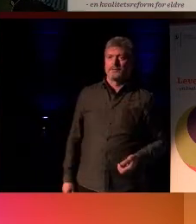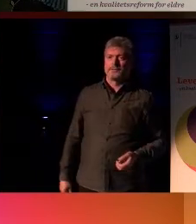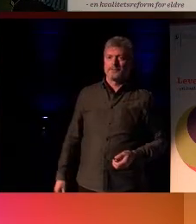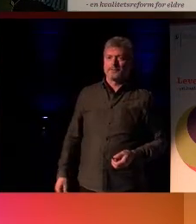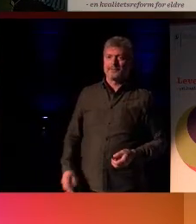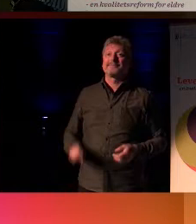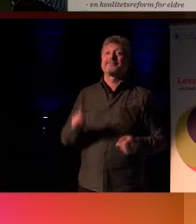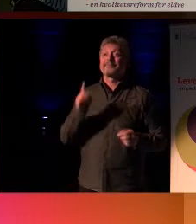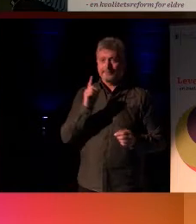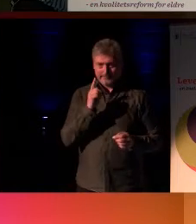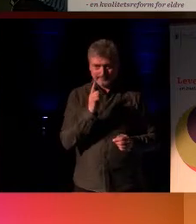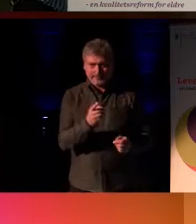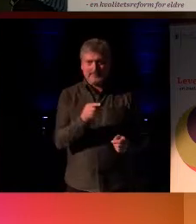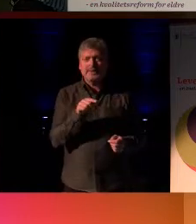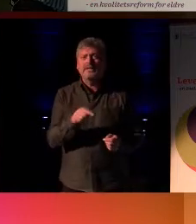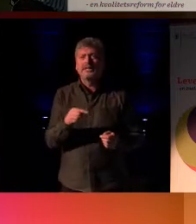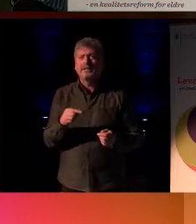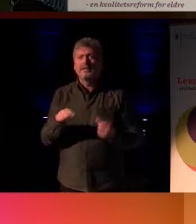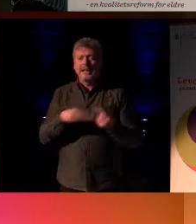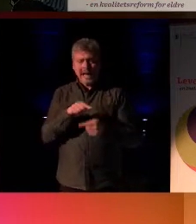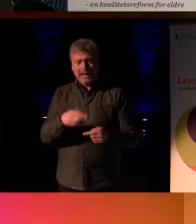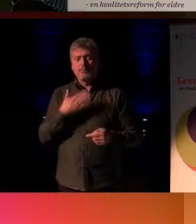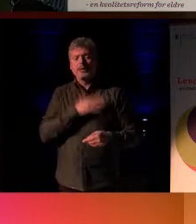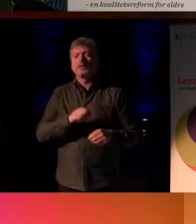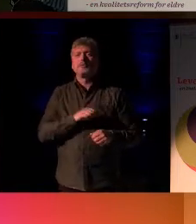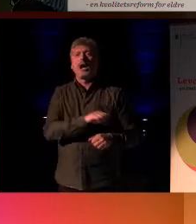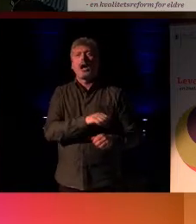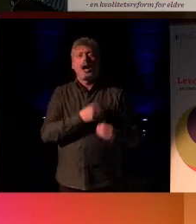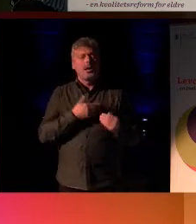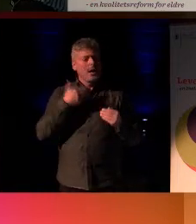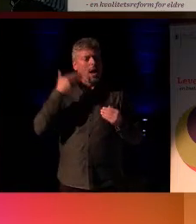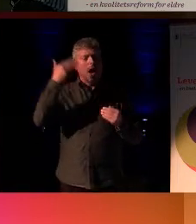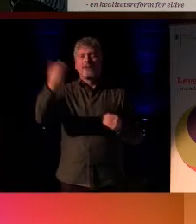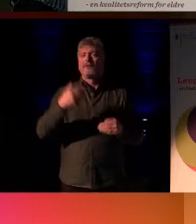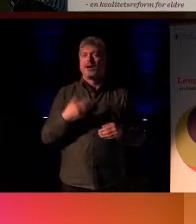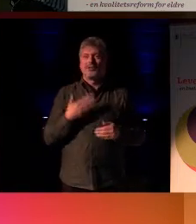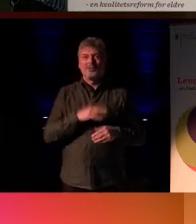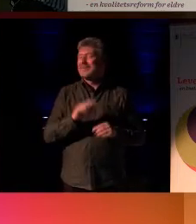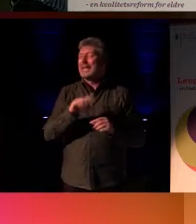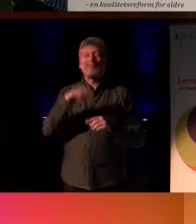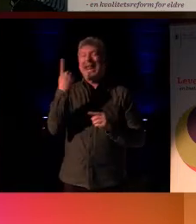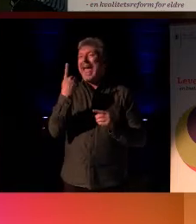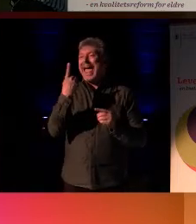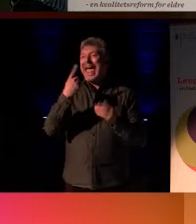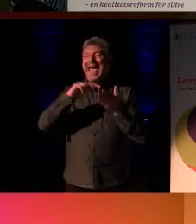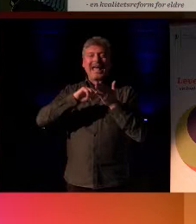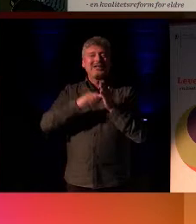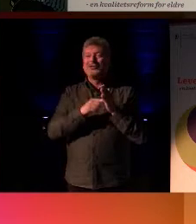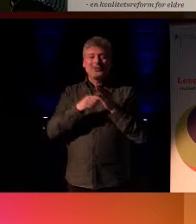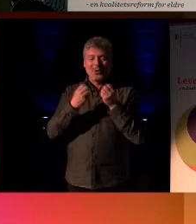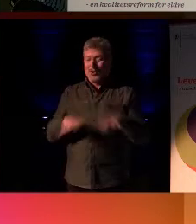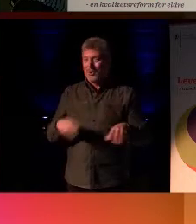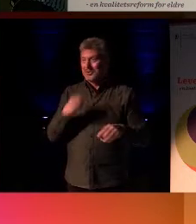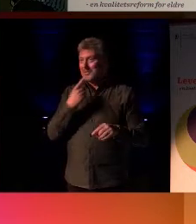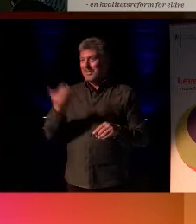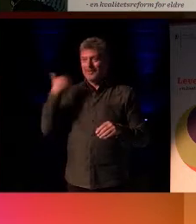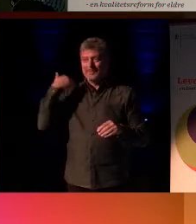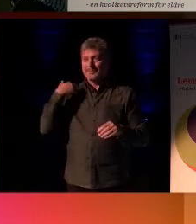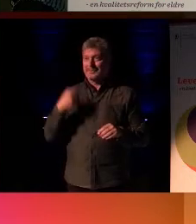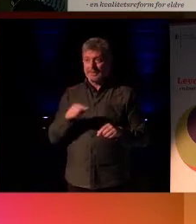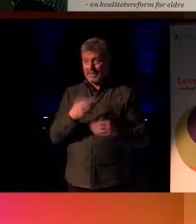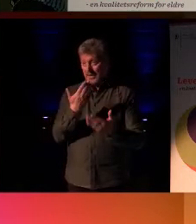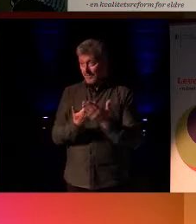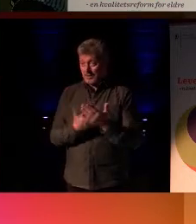Dette dreier seg om pasienter med langvarig sykdom, og det jo ikke bare én skrue løs, sånn som vi også hørte i forrige innlegg. Her har vi jo